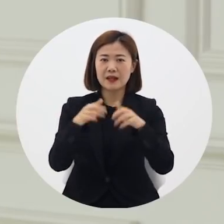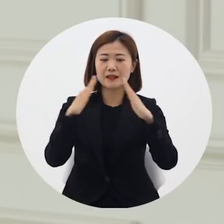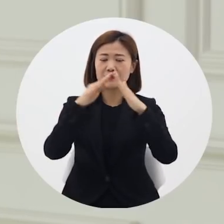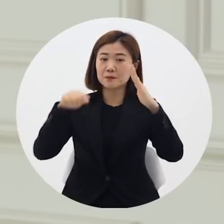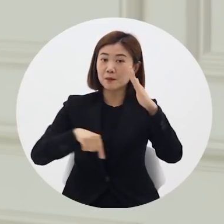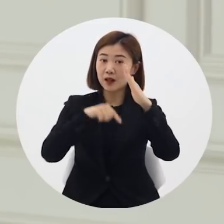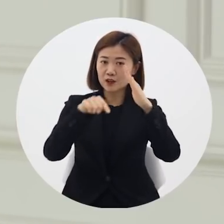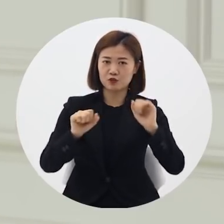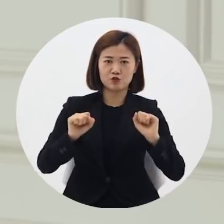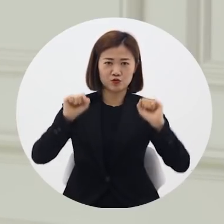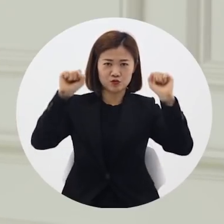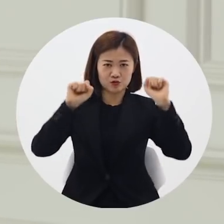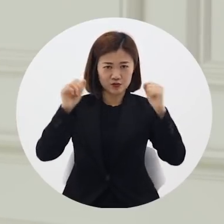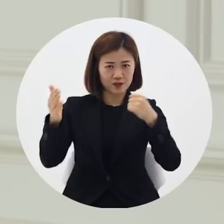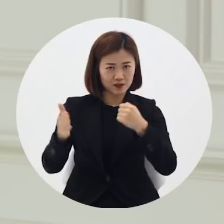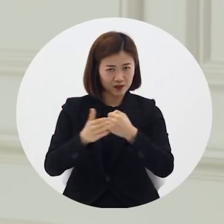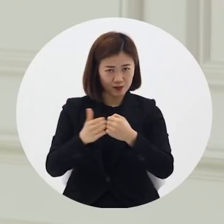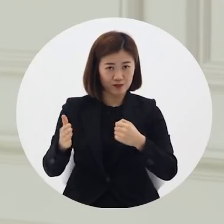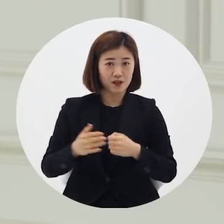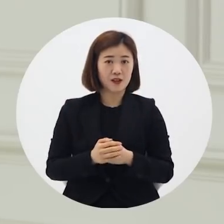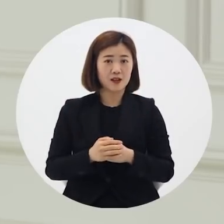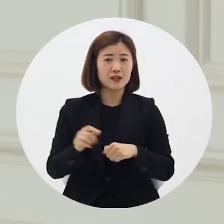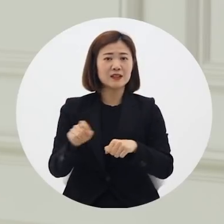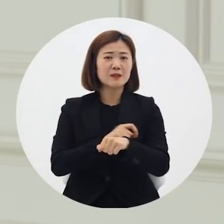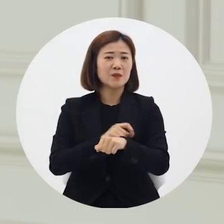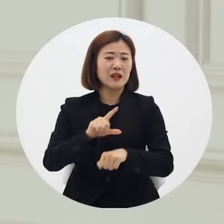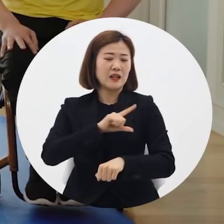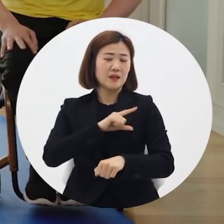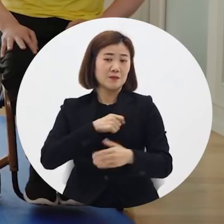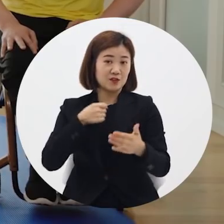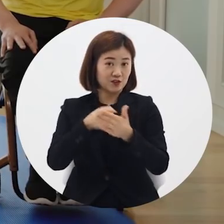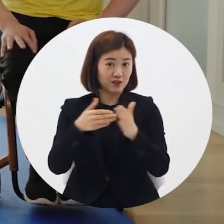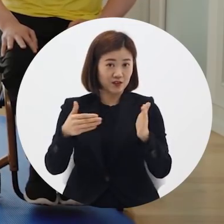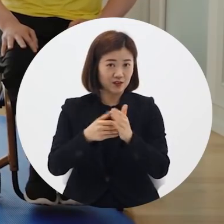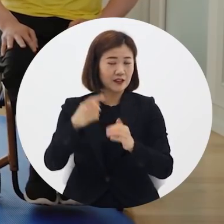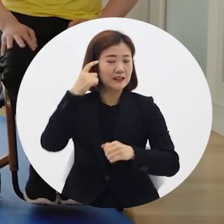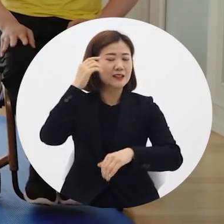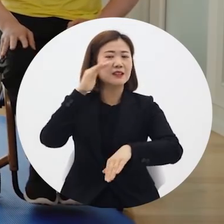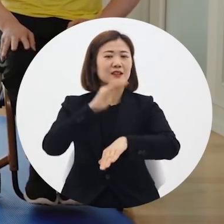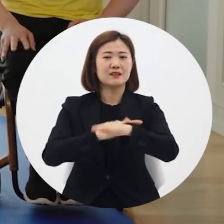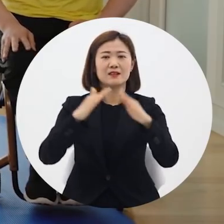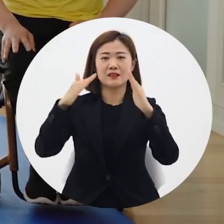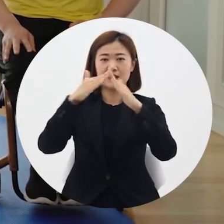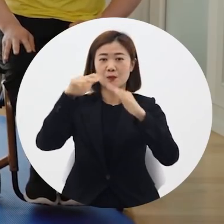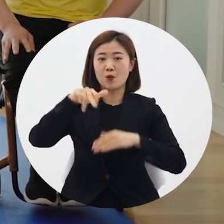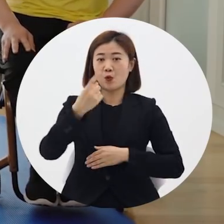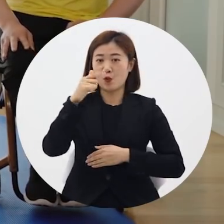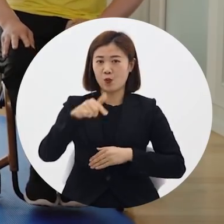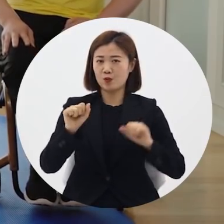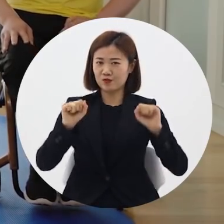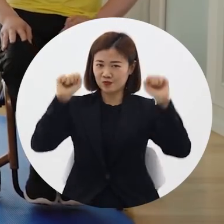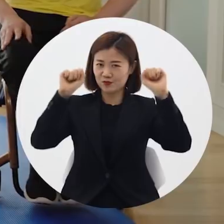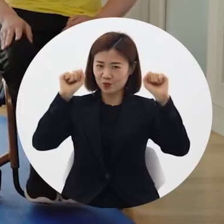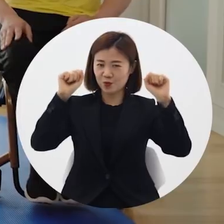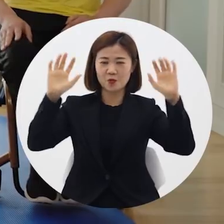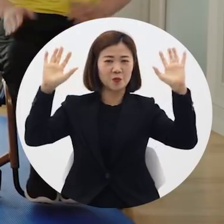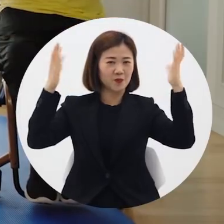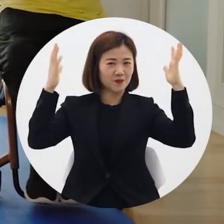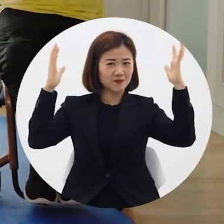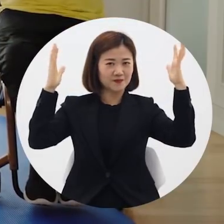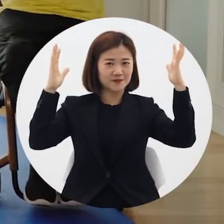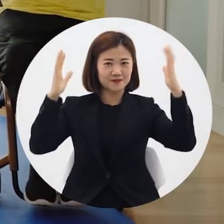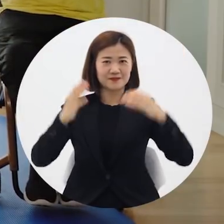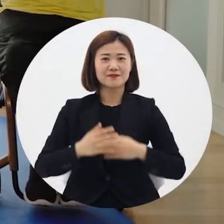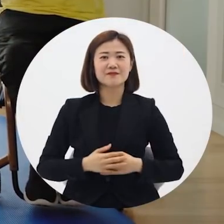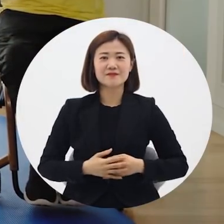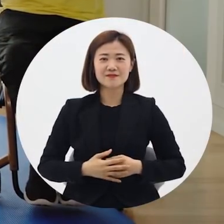할 수 있는 운동입니다. 그래서 저희가 이름을 특별히 정했죠. 슬기로운 집콕 운동입니다. 아~